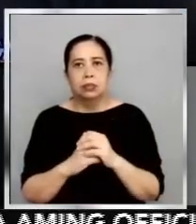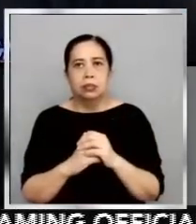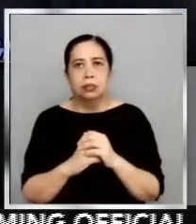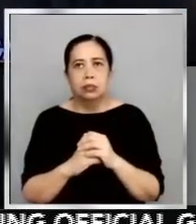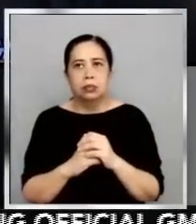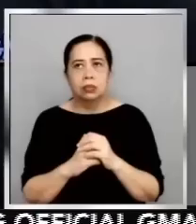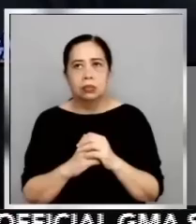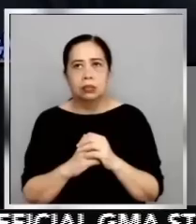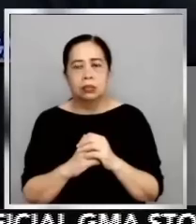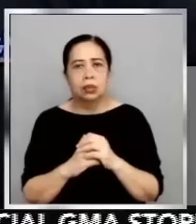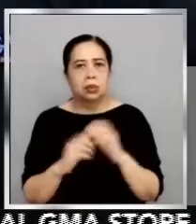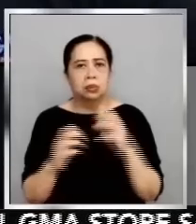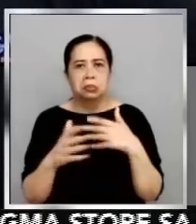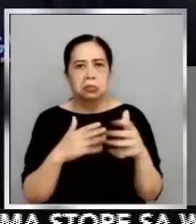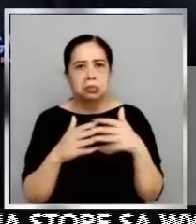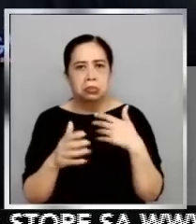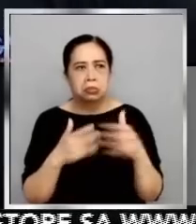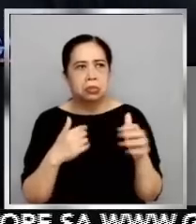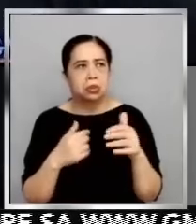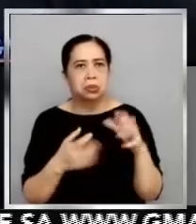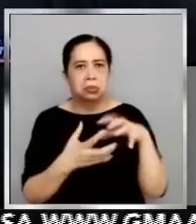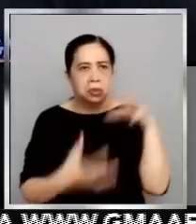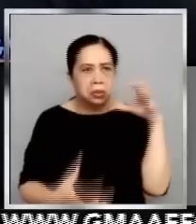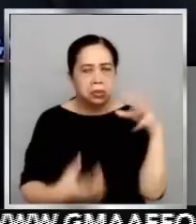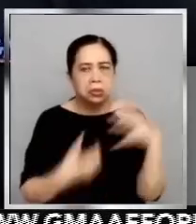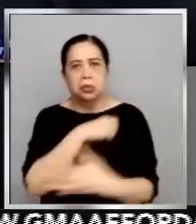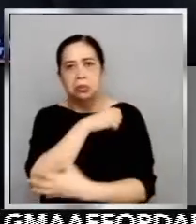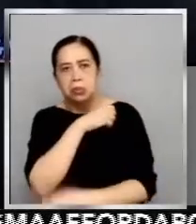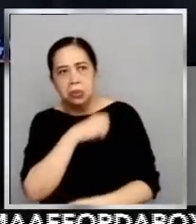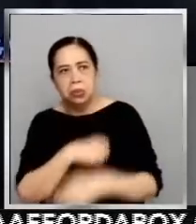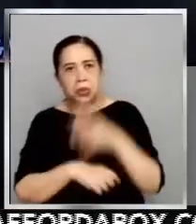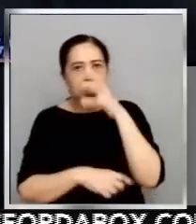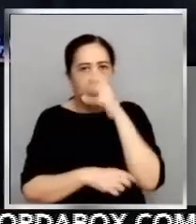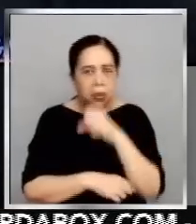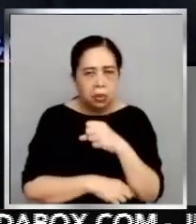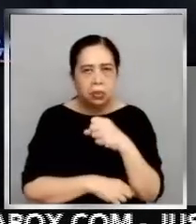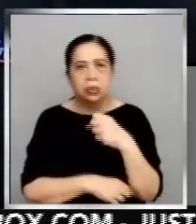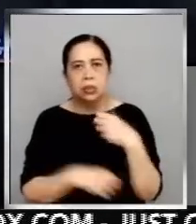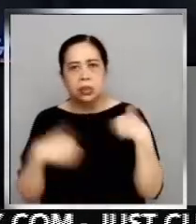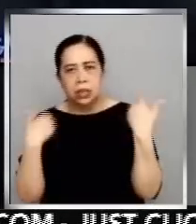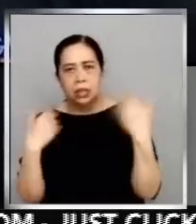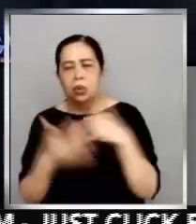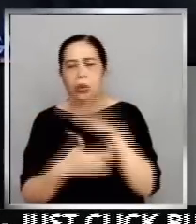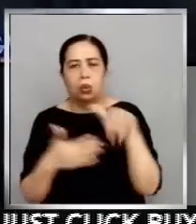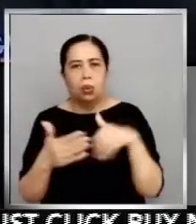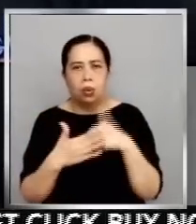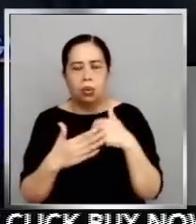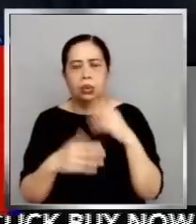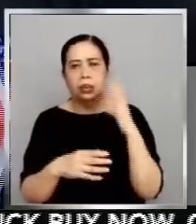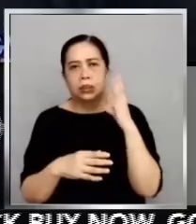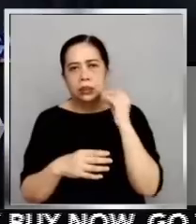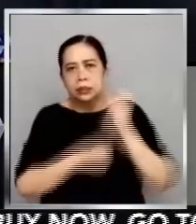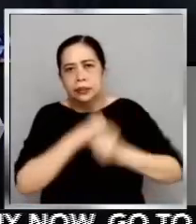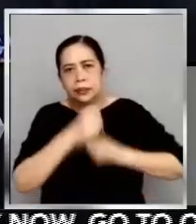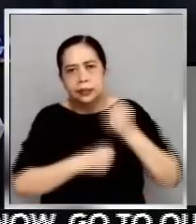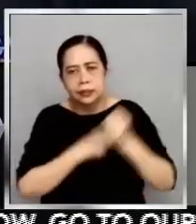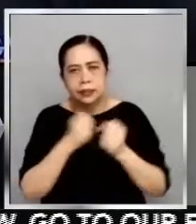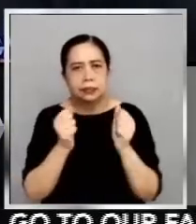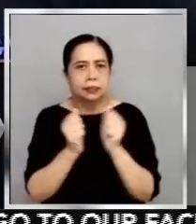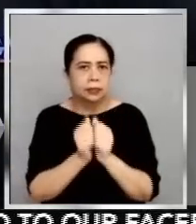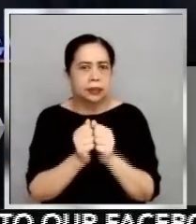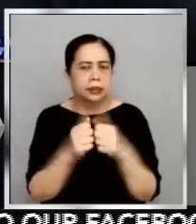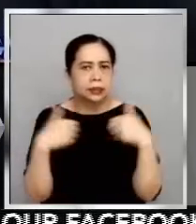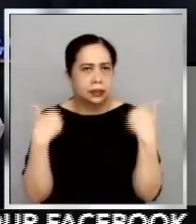ng buhay na exempted. Yung matatanda, nagsasuffer sa init, nagkakasakit, ganun din ang mga bata. Meron po